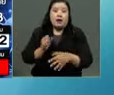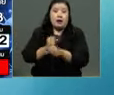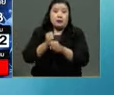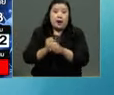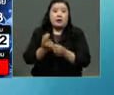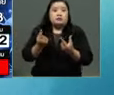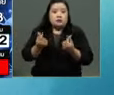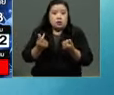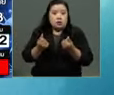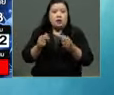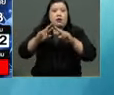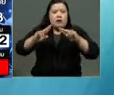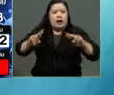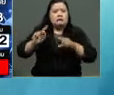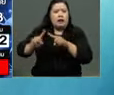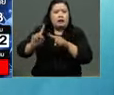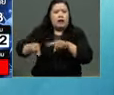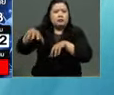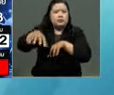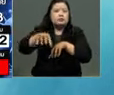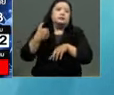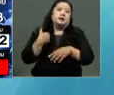พนักงานในสถานบันเทิงนี่คือ 5